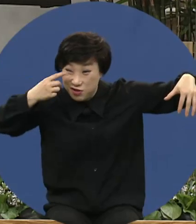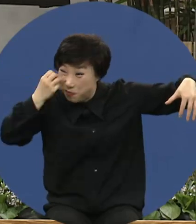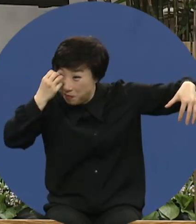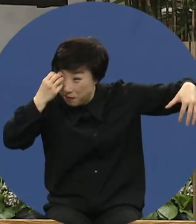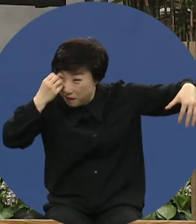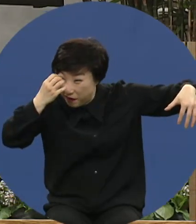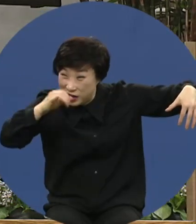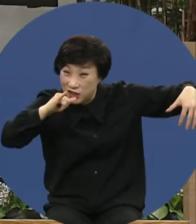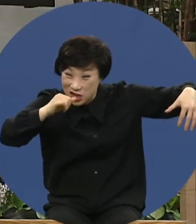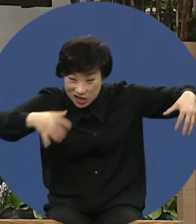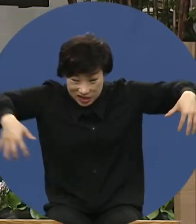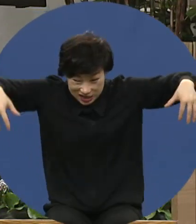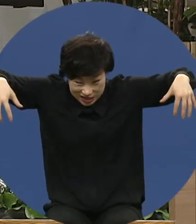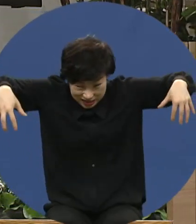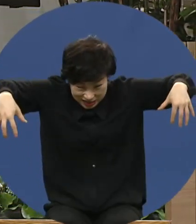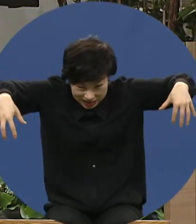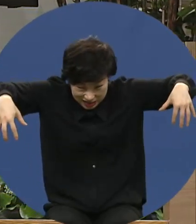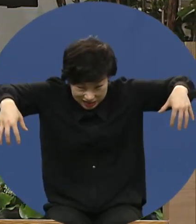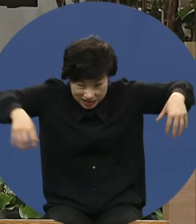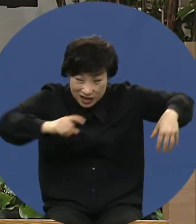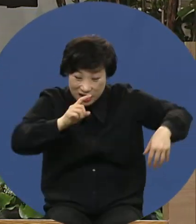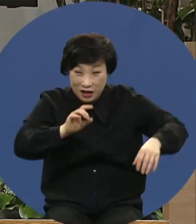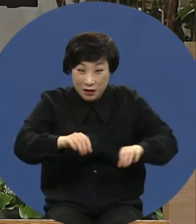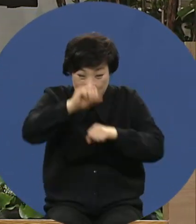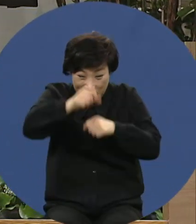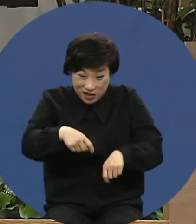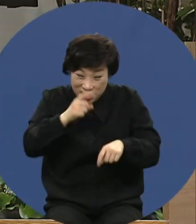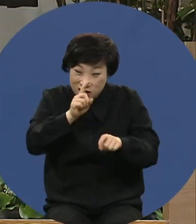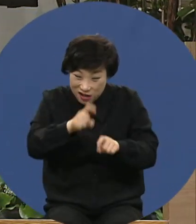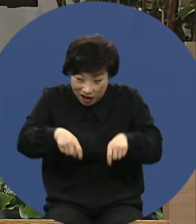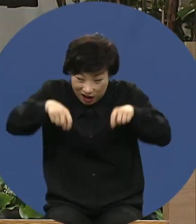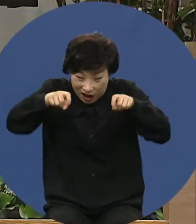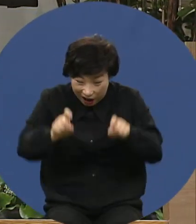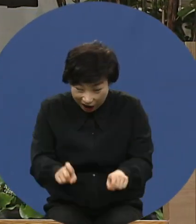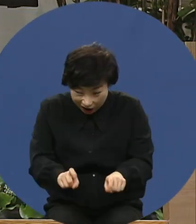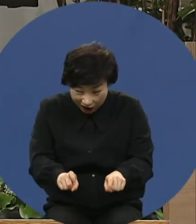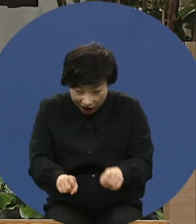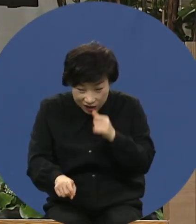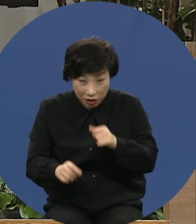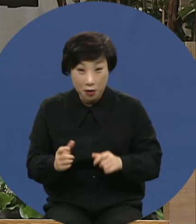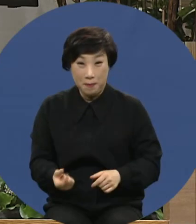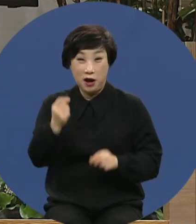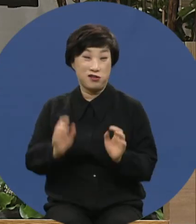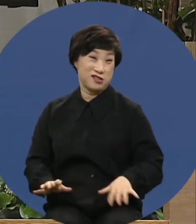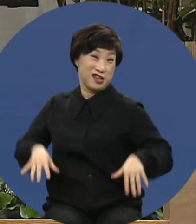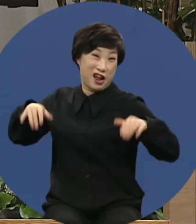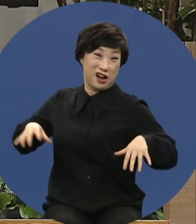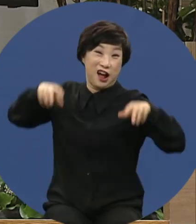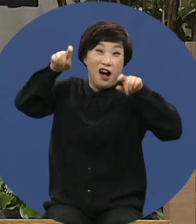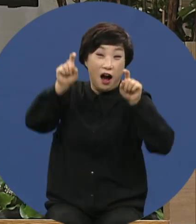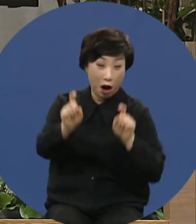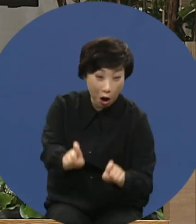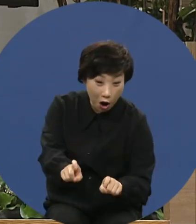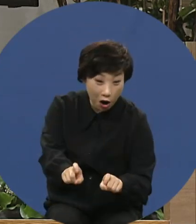아주 그냥 이러고 있습니다. 금세 날아가다 바로 이렇게 앉는 걸